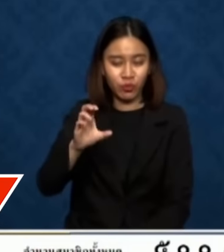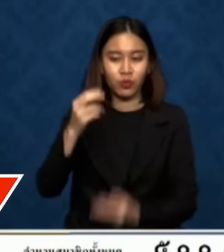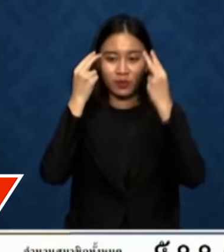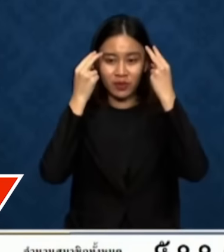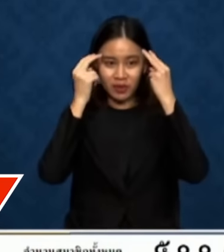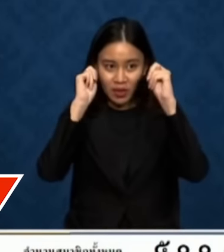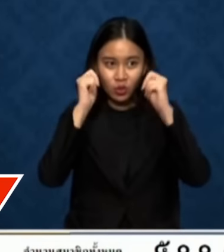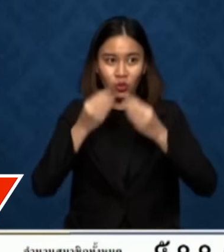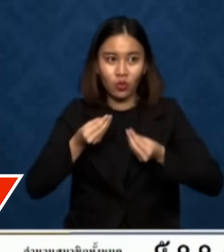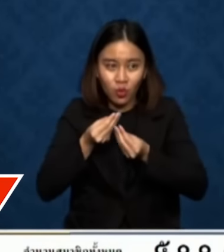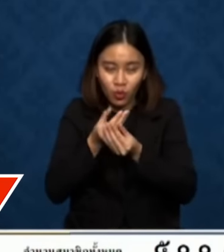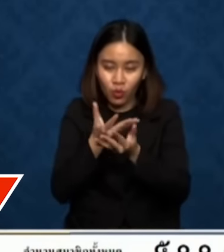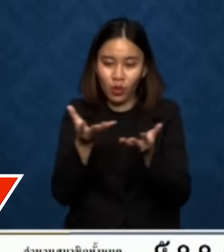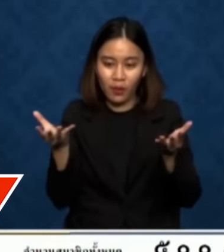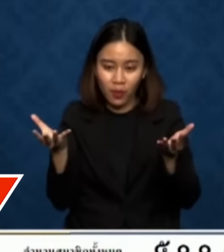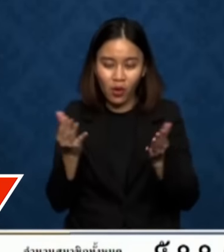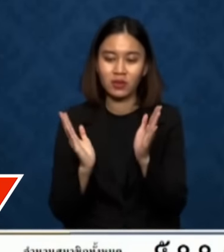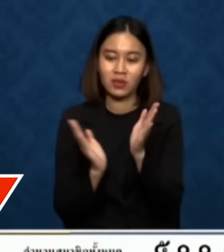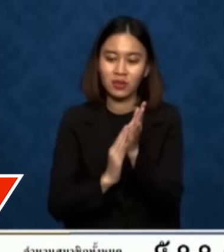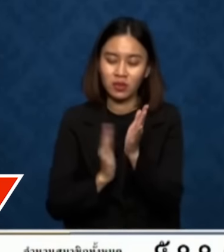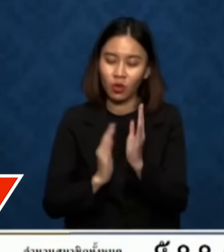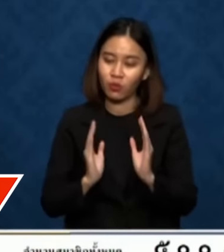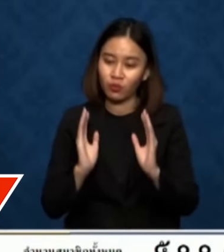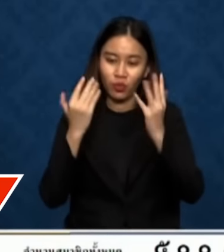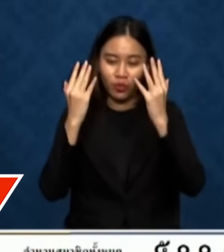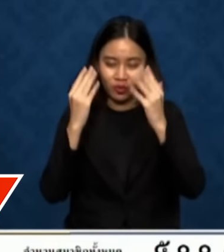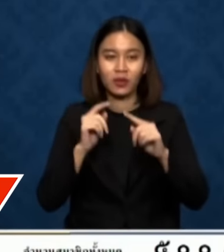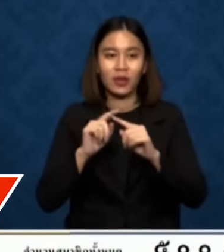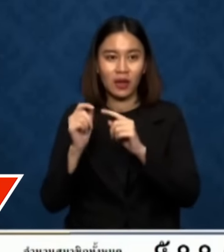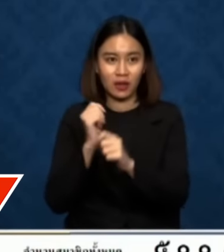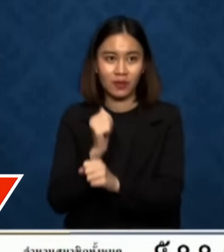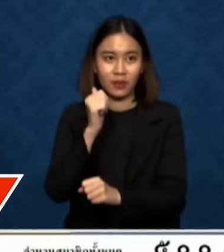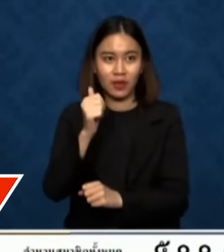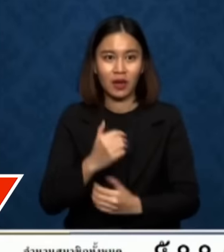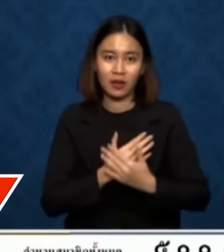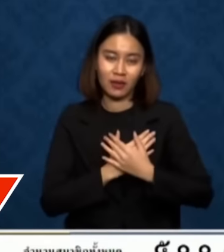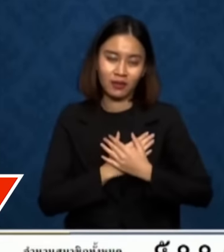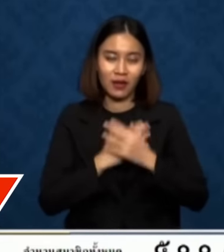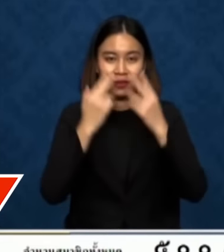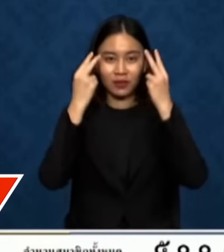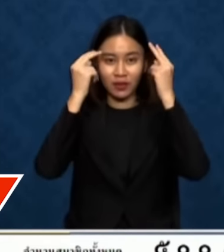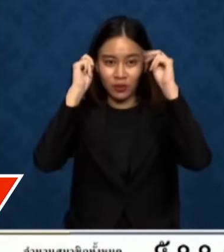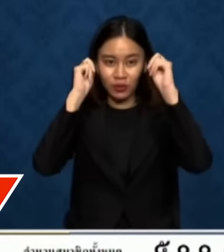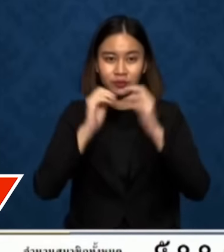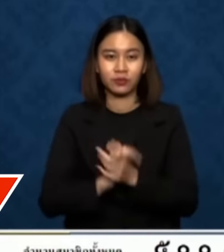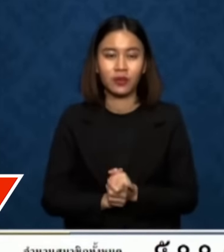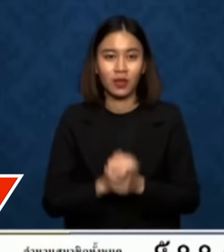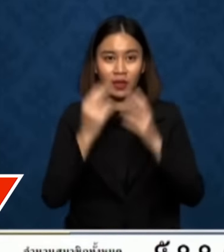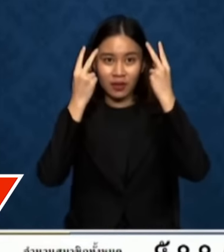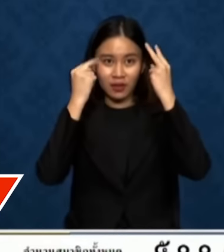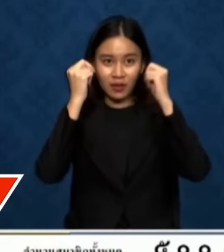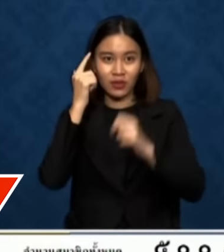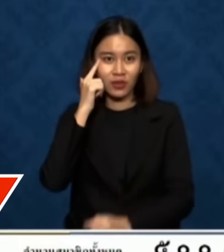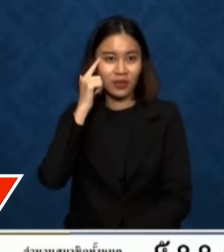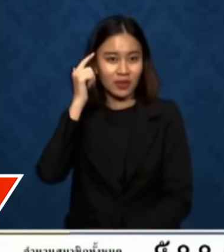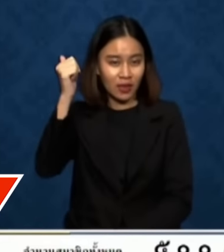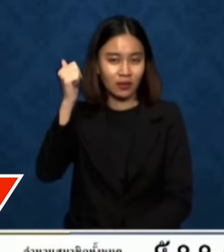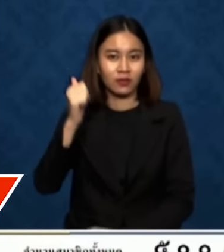มเมนต์อวยพรชื่นชมสรรเสริญได้เลยรักนายกนายกเราเก่งนะเอา